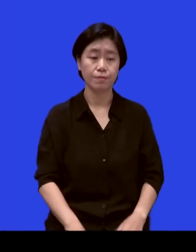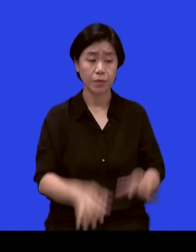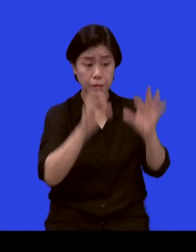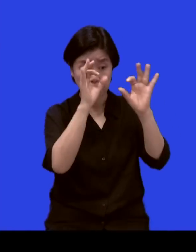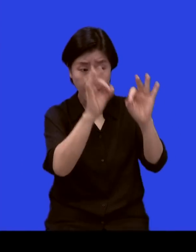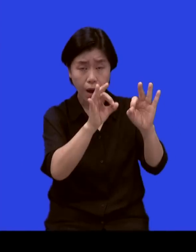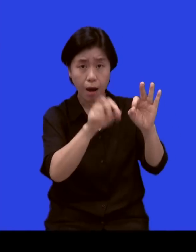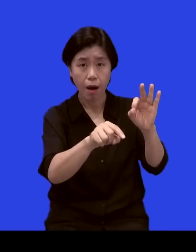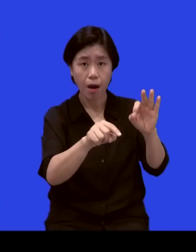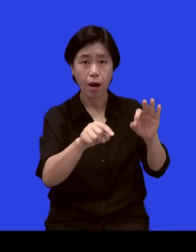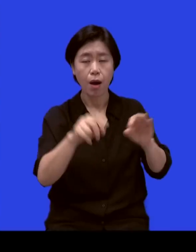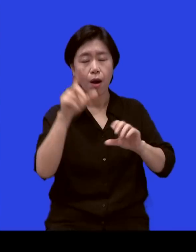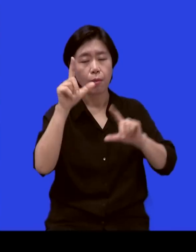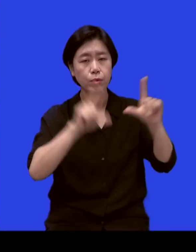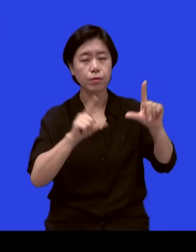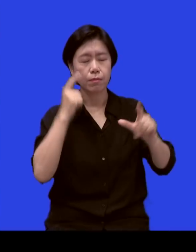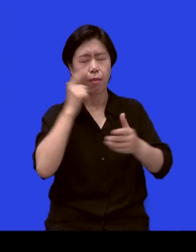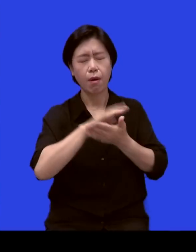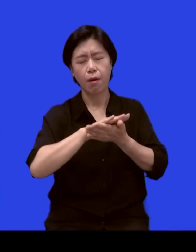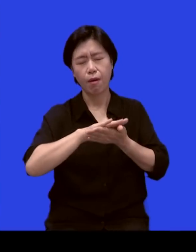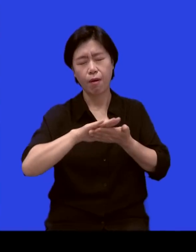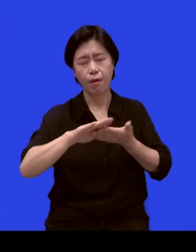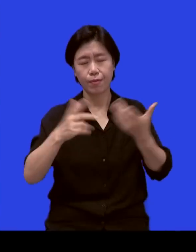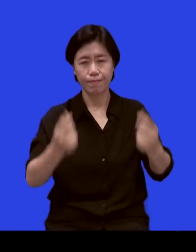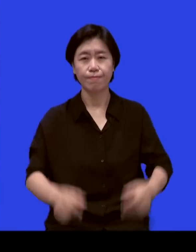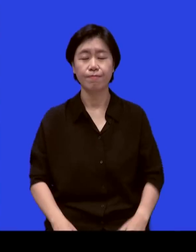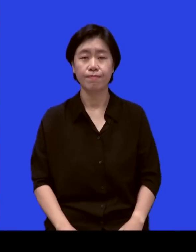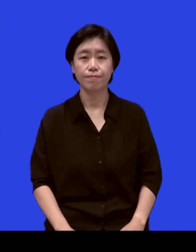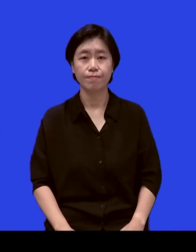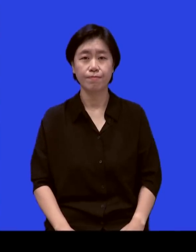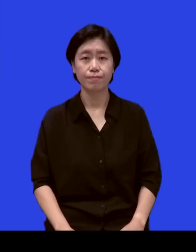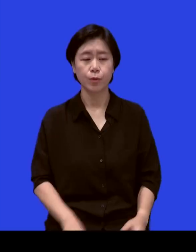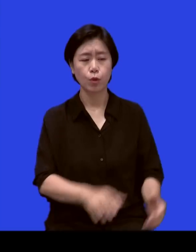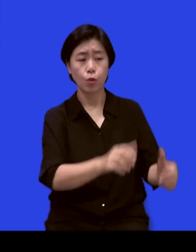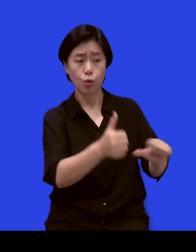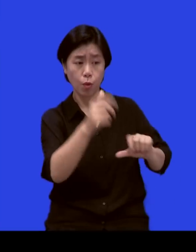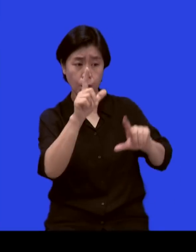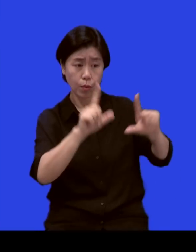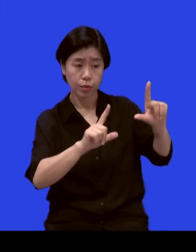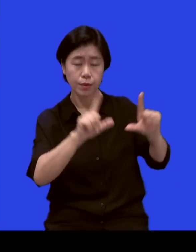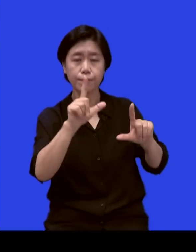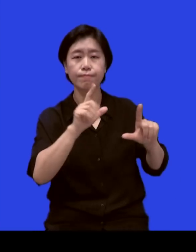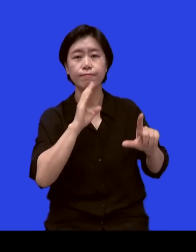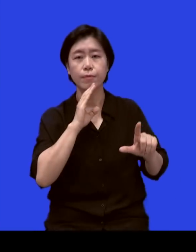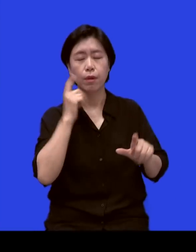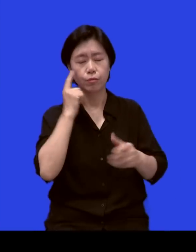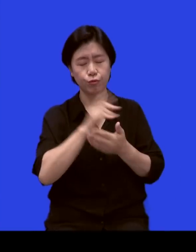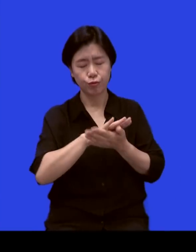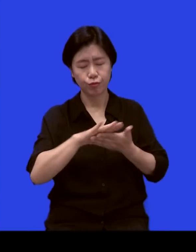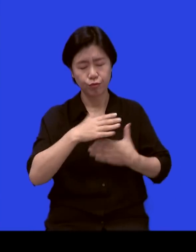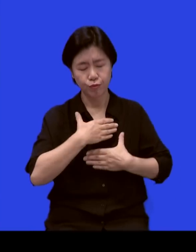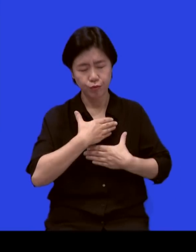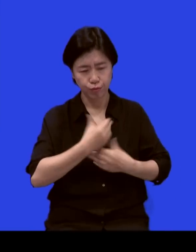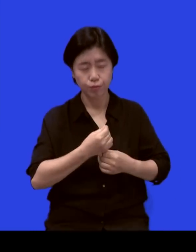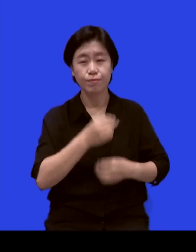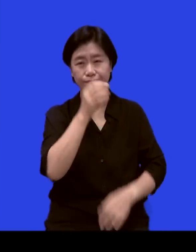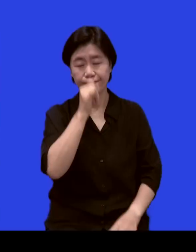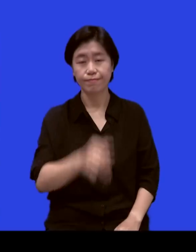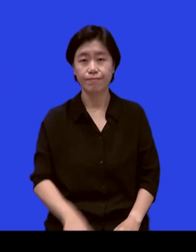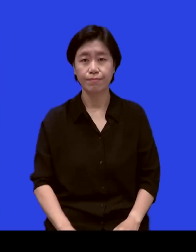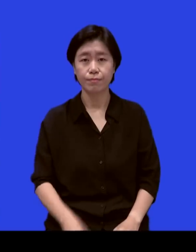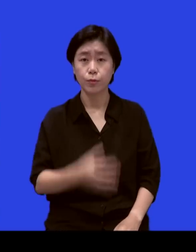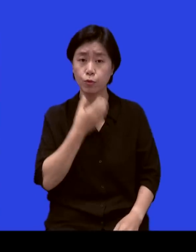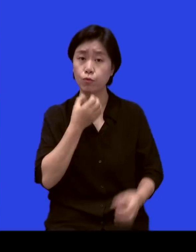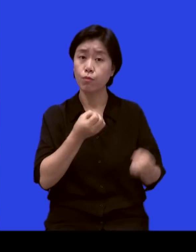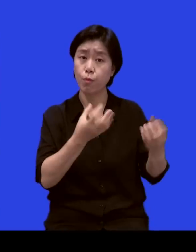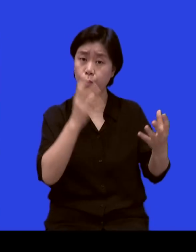봤는데 너무 평온하시더라고요. 평온하게. 예, 그 돌아가신 그 모습이 너무 평온하게 돌아가셨어요. 축복받고 가셨네요. 아,